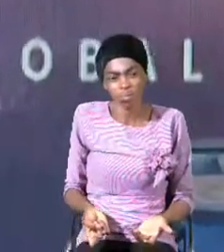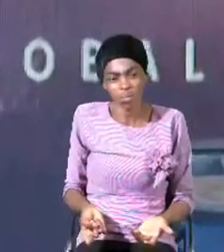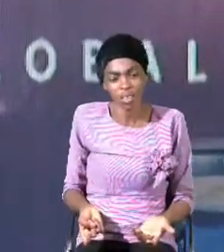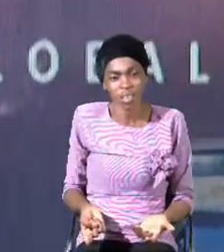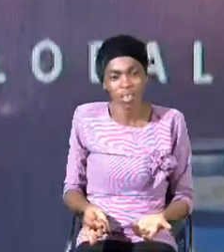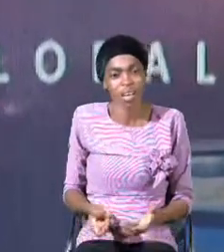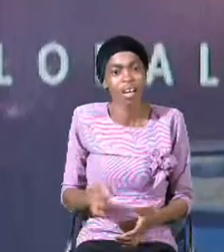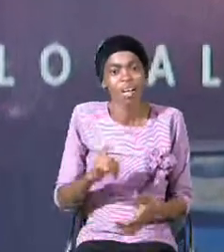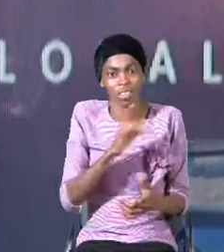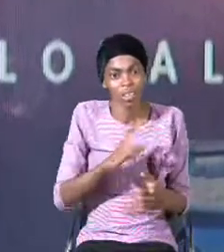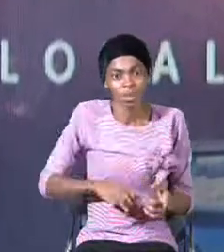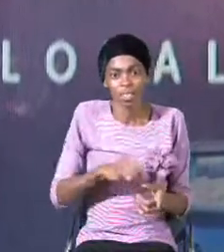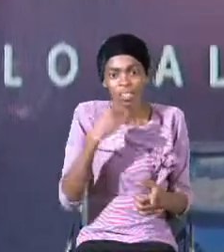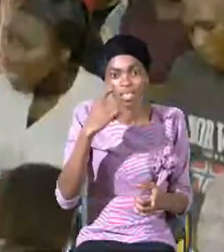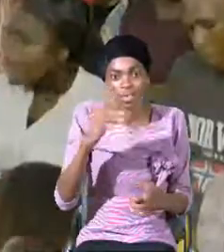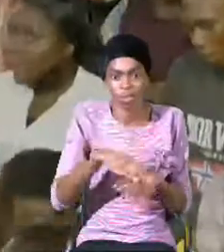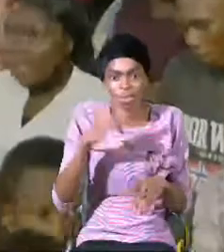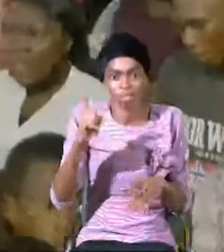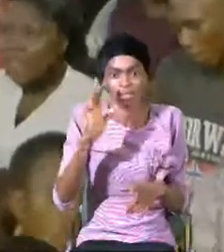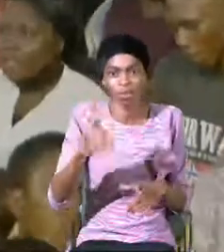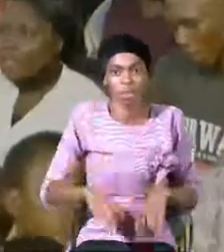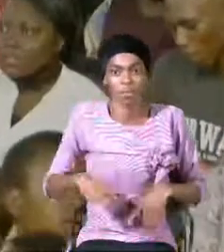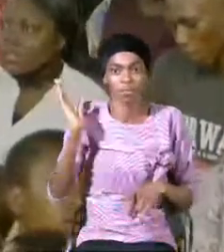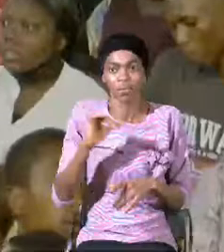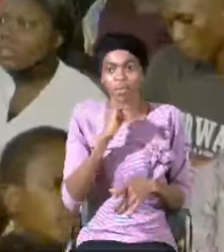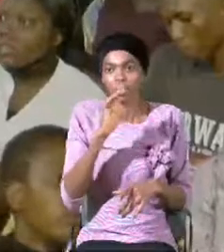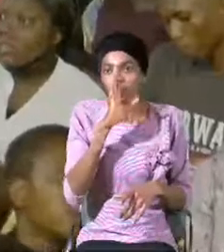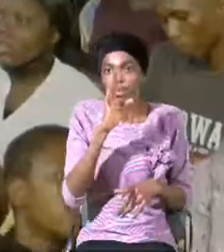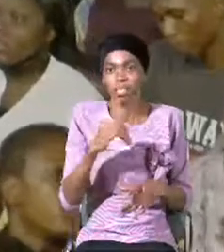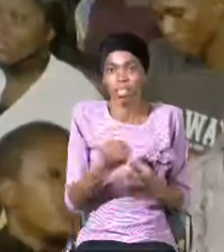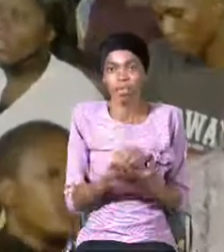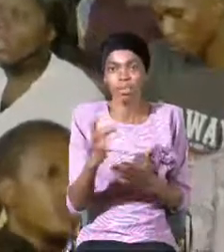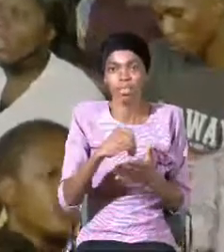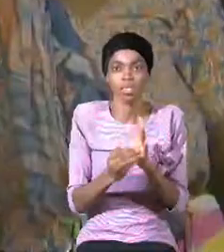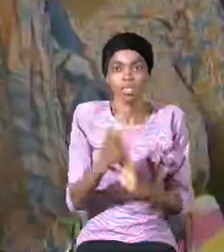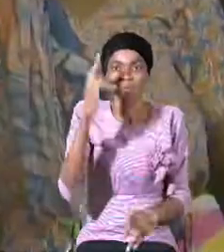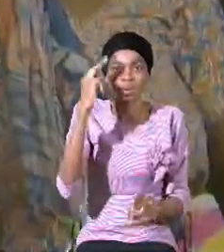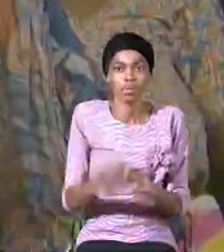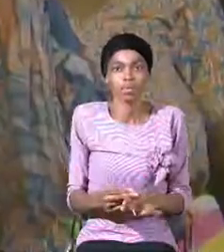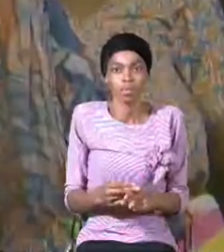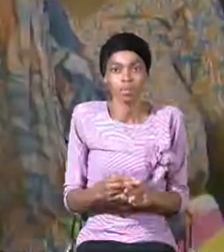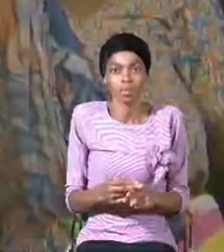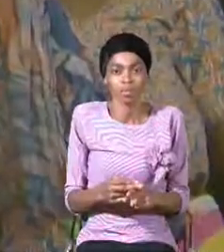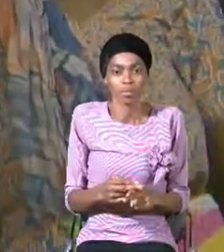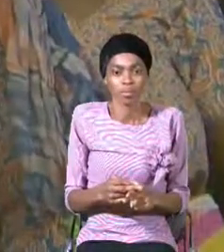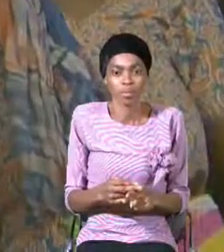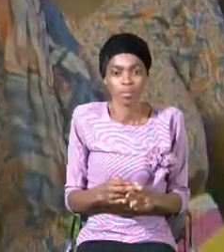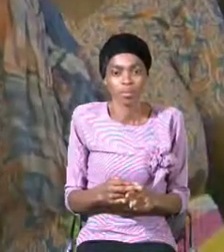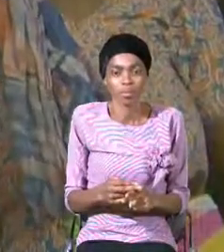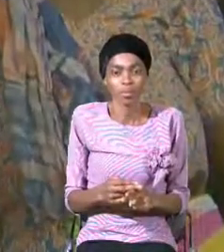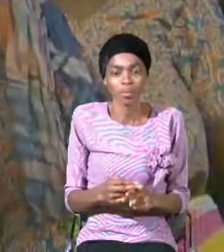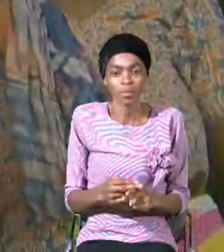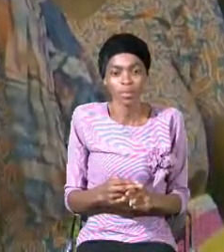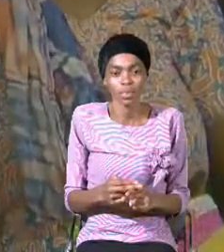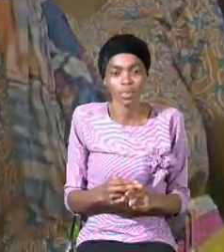il dit, ta vie ne sera pas un gaspillage. Ta vie ne sera pas un gaspillage. Et